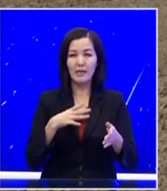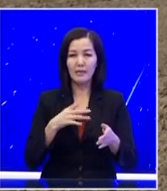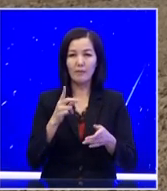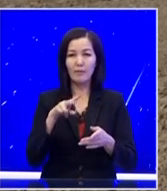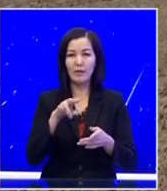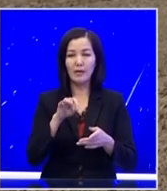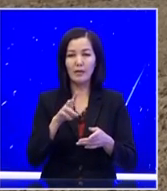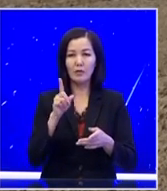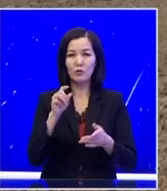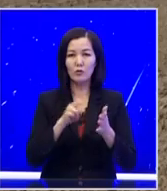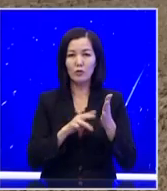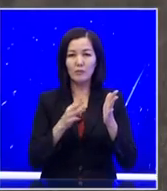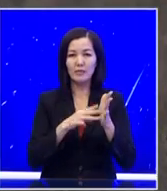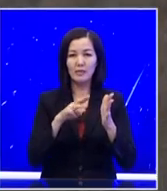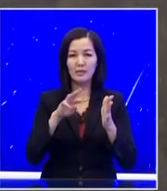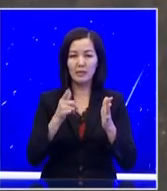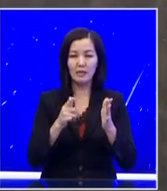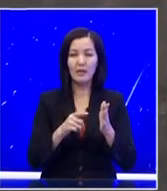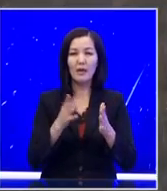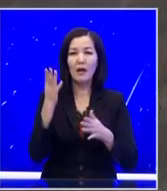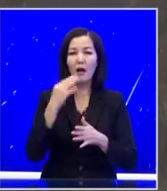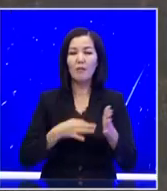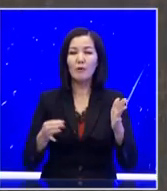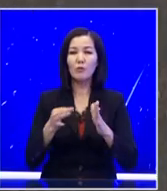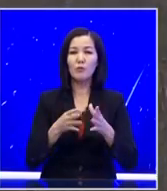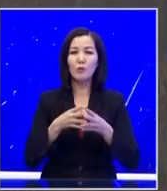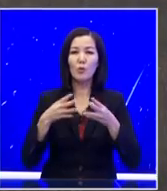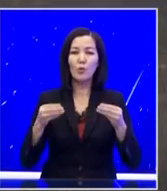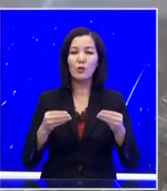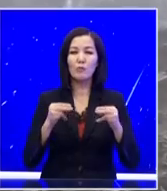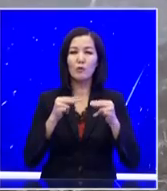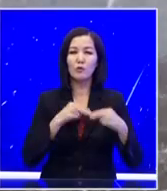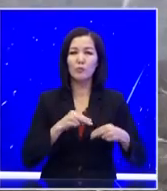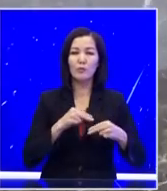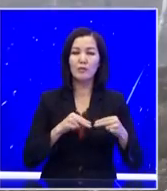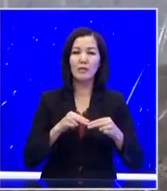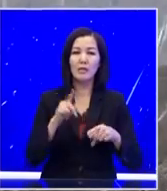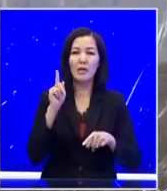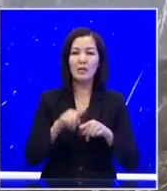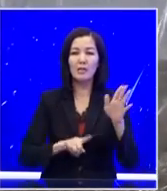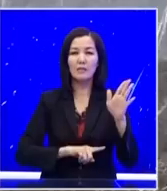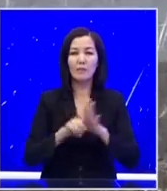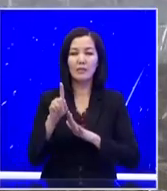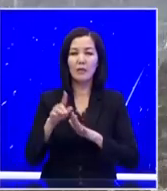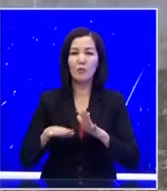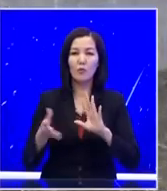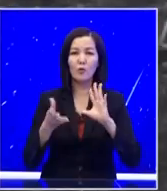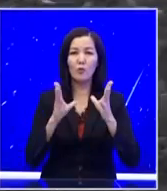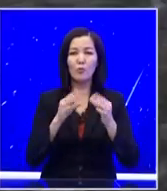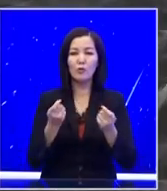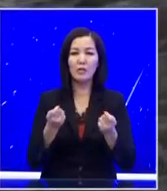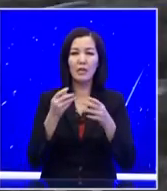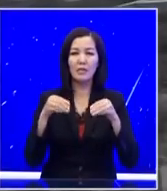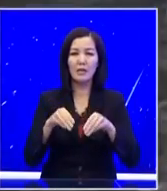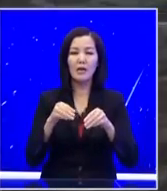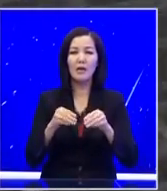литрдің бағасы 178 теңге. Алматы облысында көктемгі дала жұмыстары қарқынды басталды. Биыл өңір бойынша дәнді дақыл